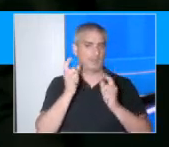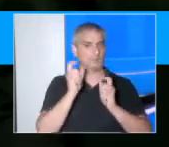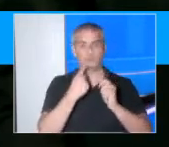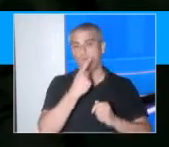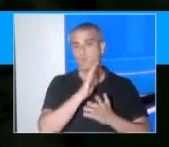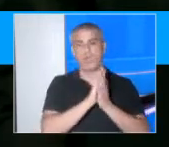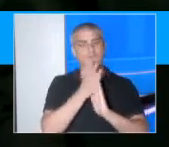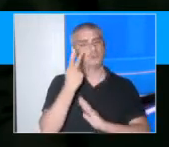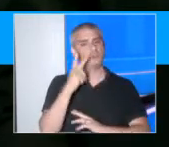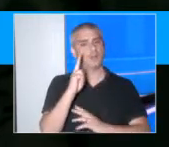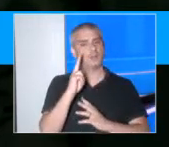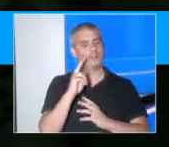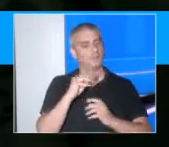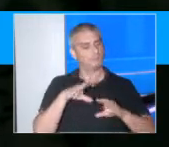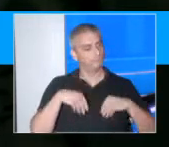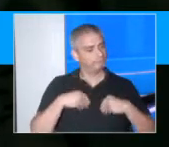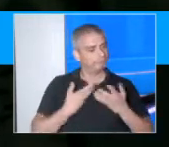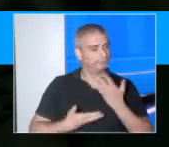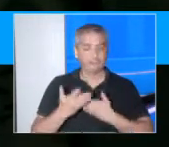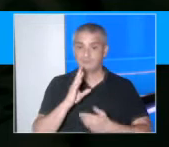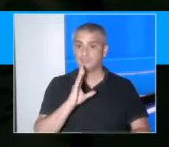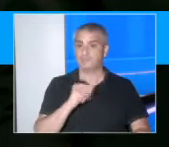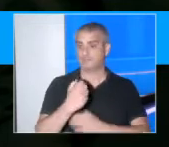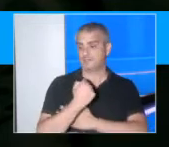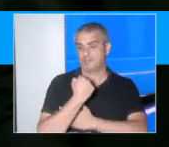אמרו שהוא הפך להיות הרבה יותר קואופרטיבי, כי הרי אם